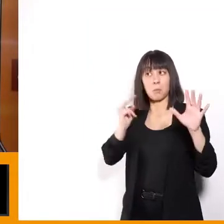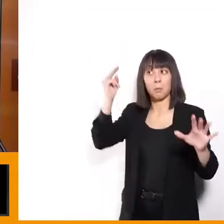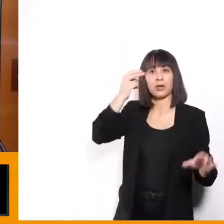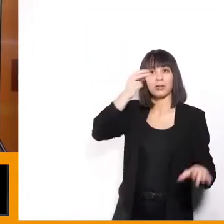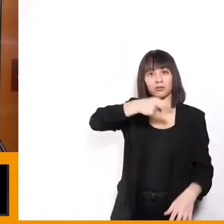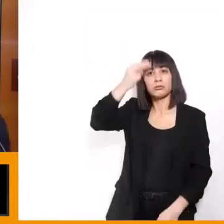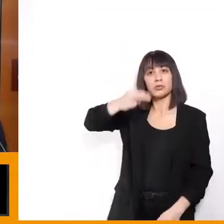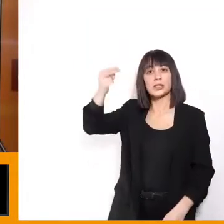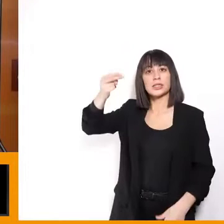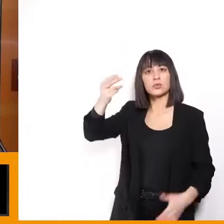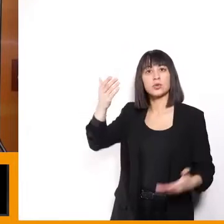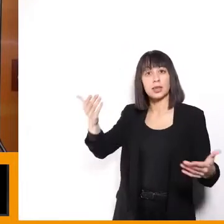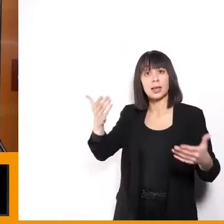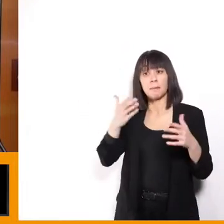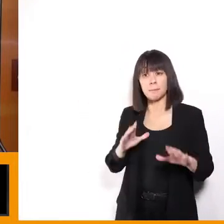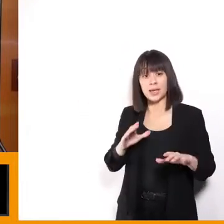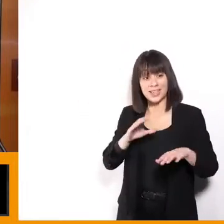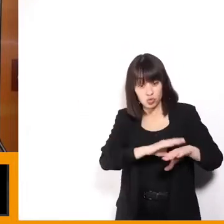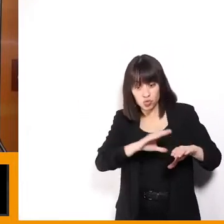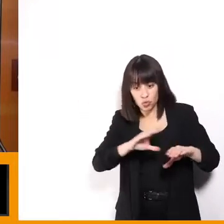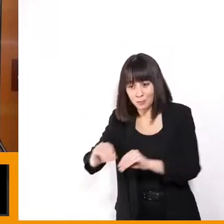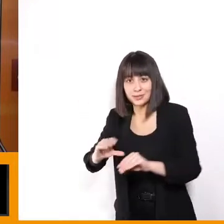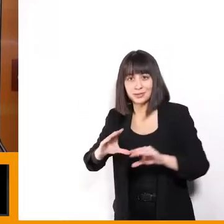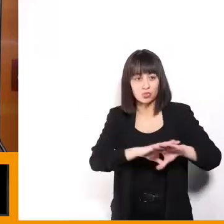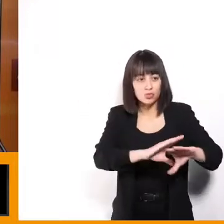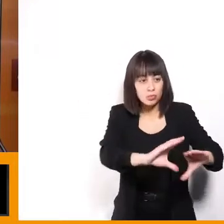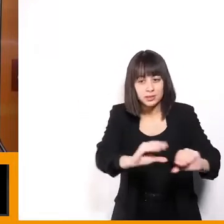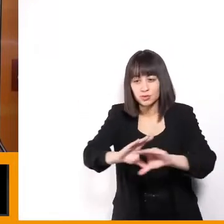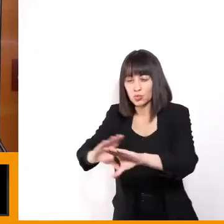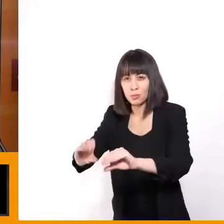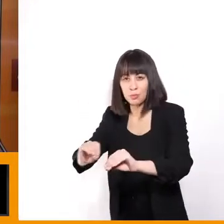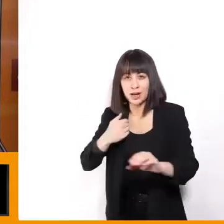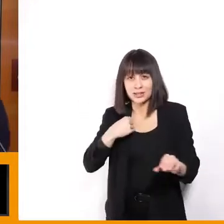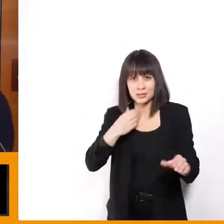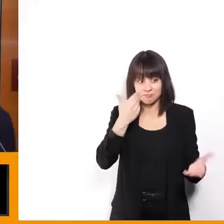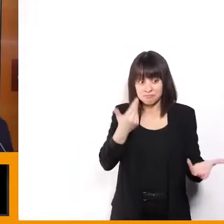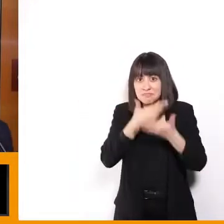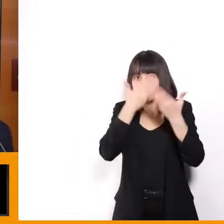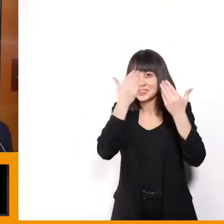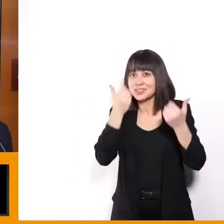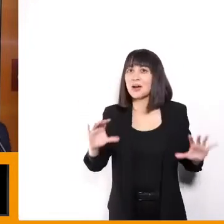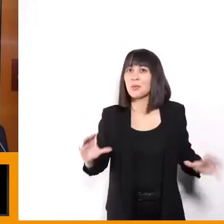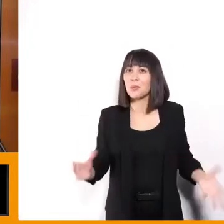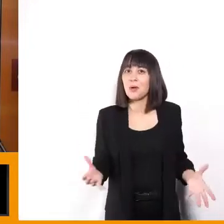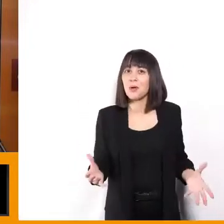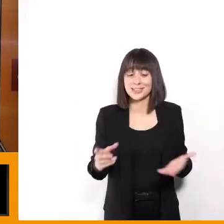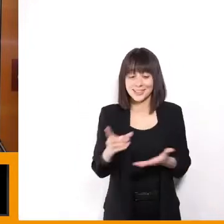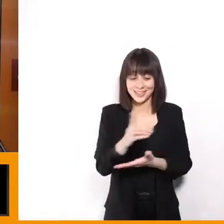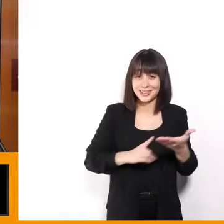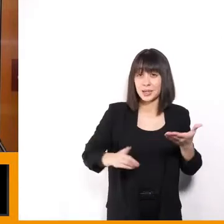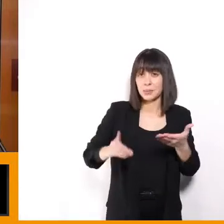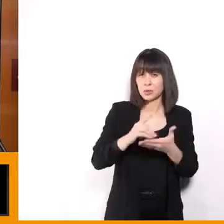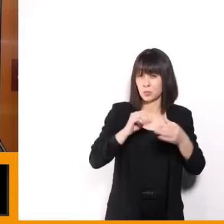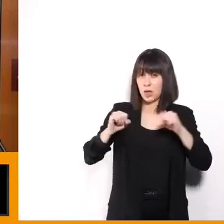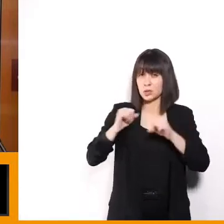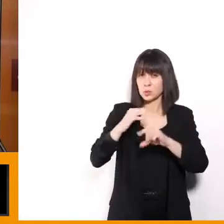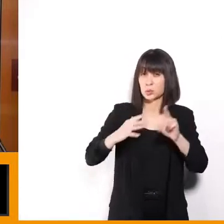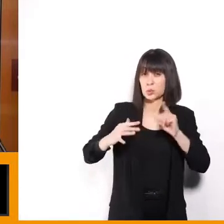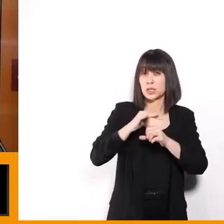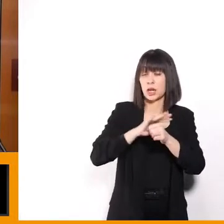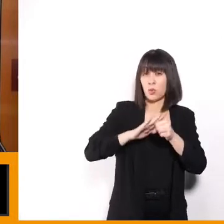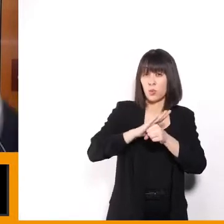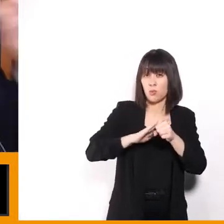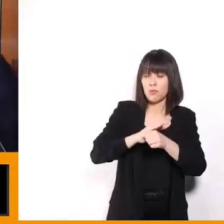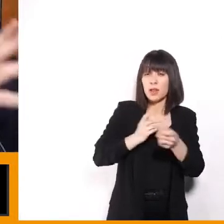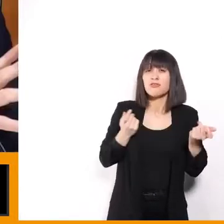connaissance précise des besoins des territoires. Les départements qui gèrent finalement toute l'action sociale, parce qu'il n'y a pas que le volet handicap. Généralement, qui dit handicap,